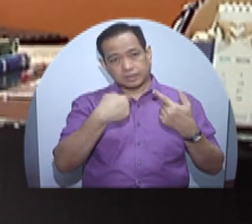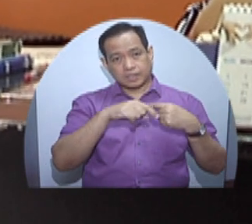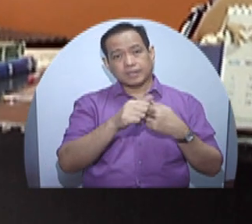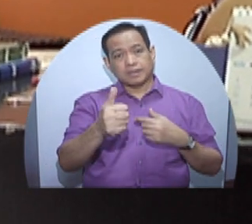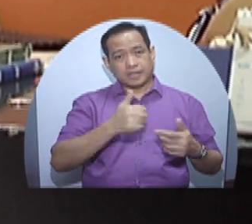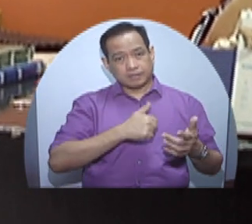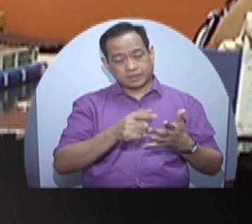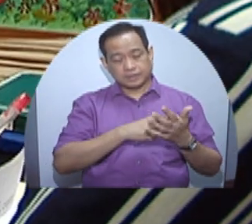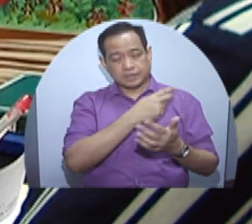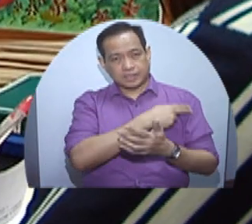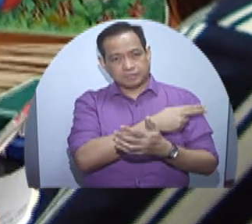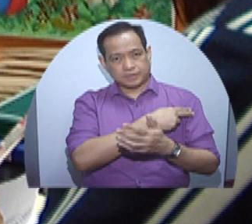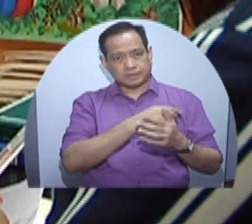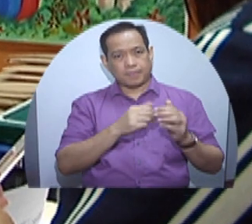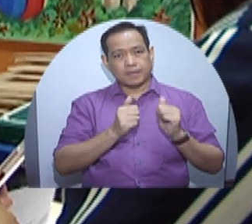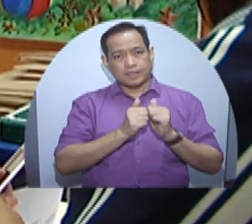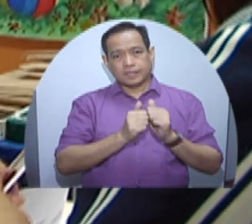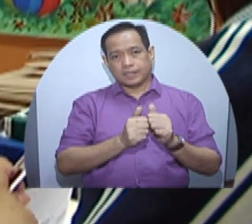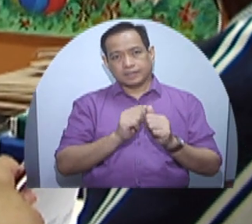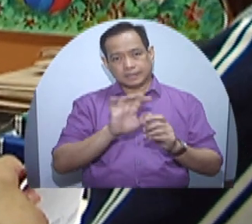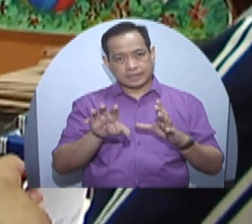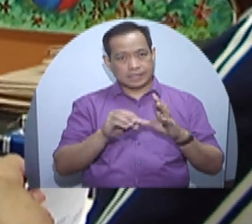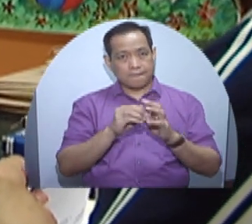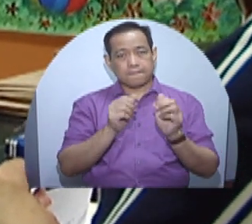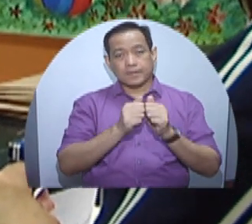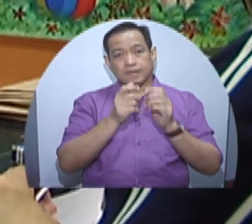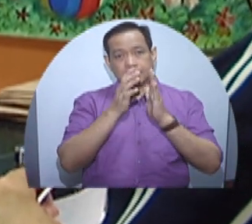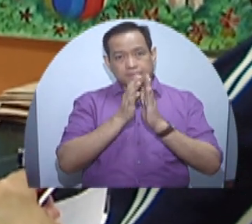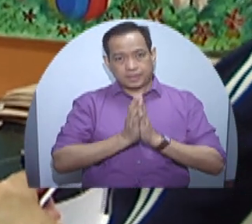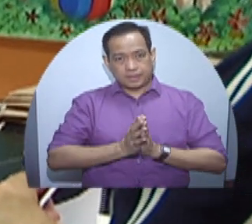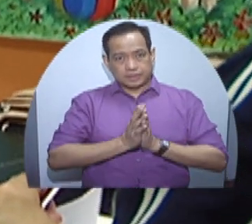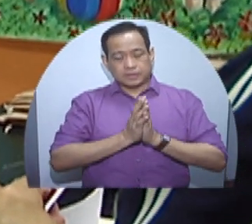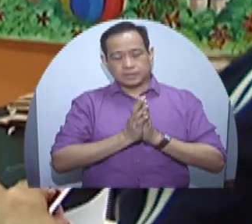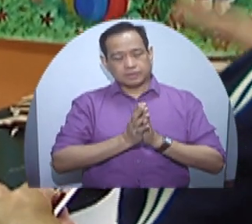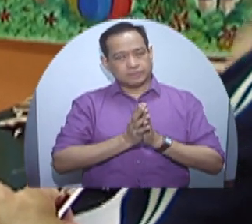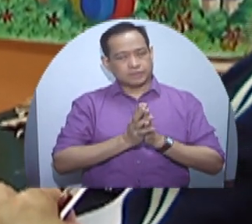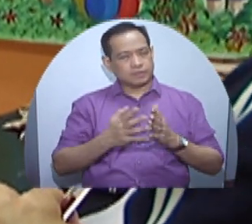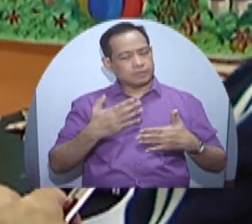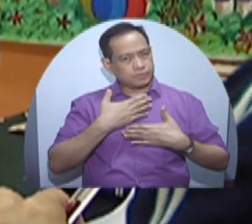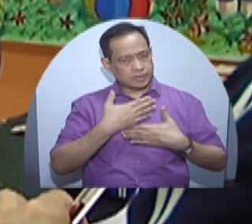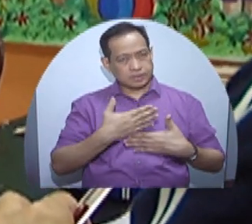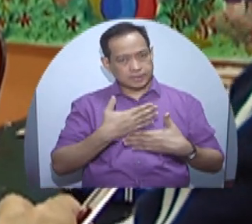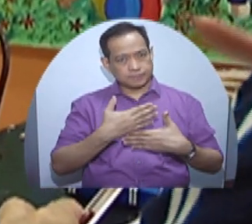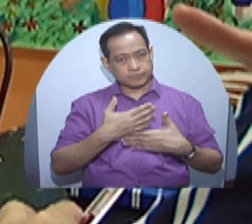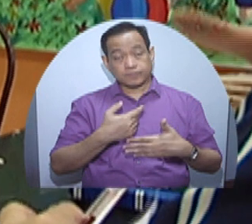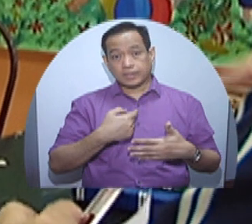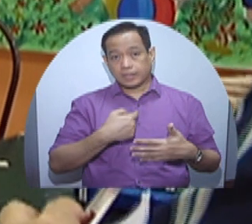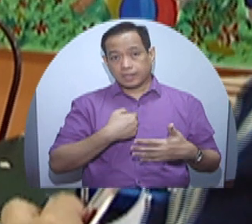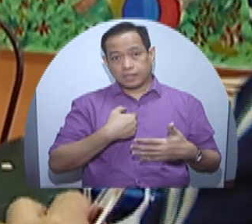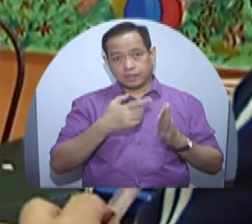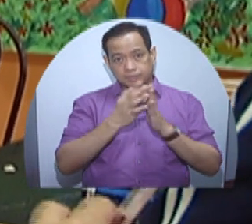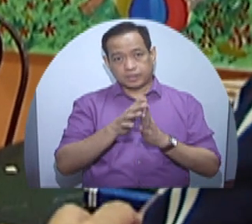sa ospital. Sinasamahan na lamang nila ng dasal ang kanilang pagpupursige. Dadasal po ako